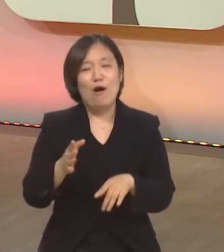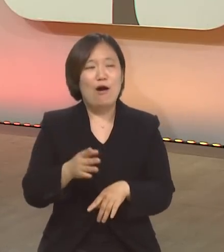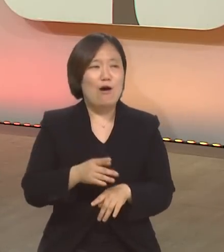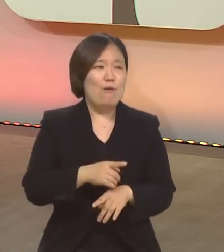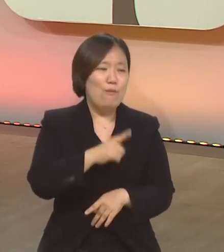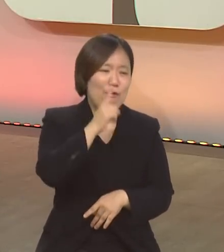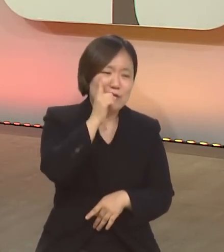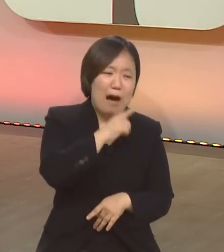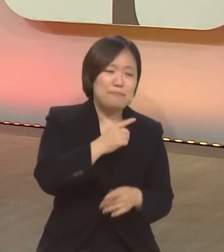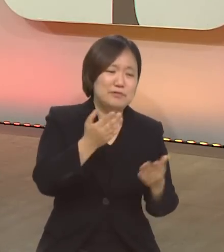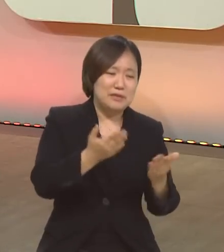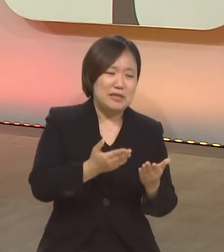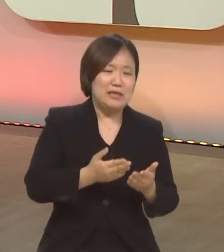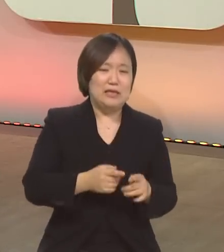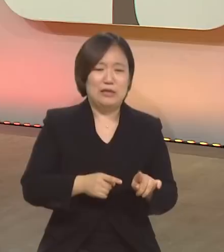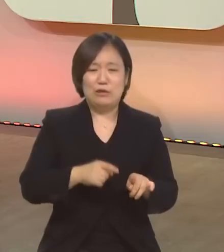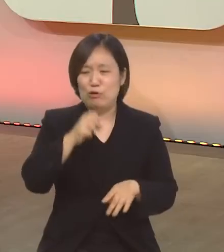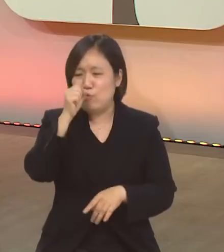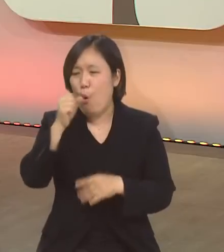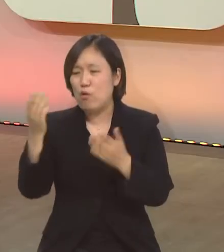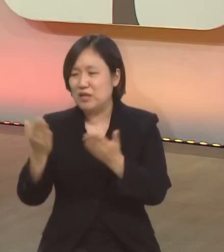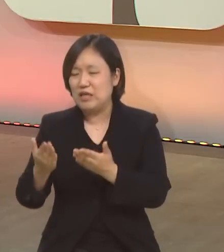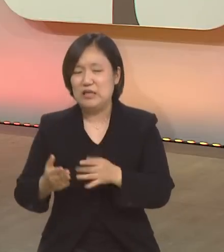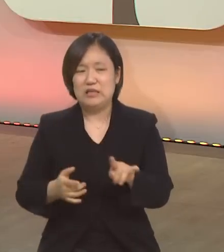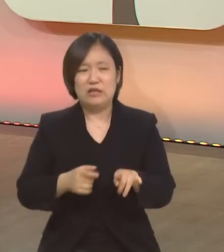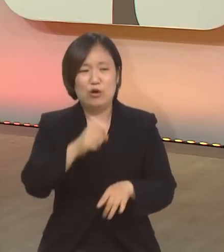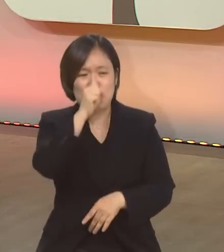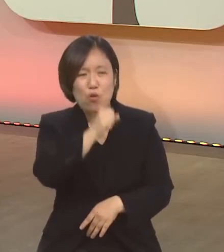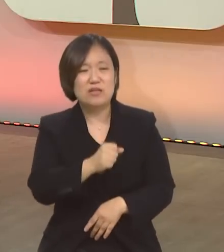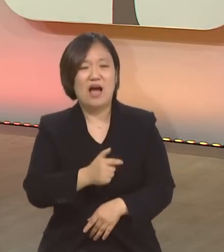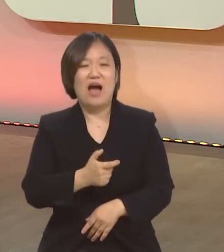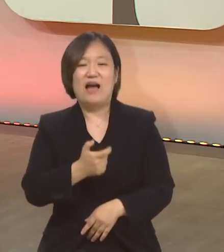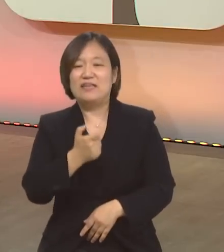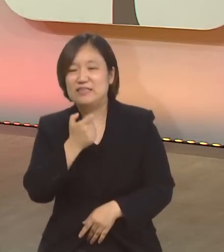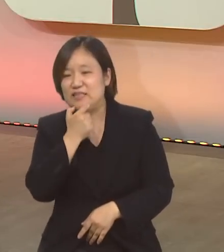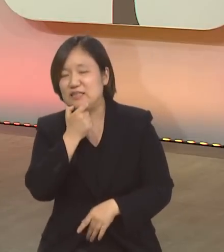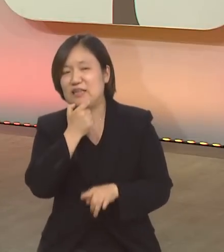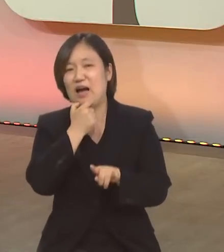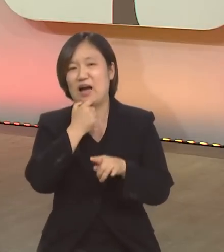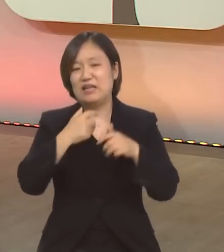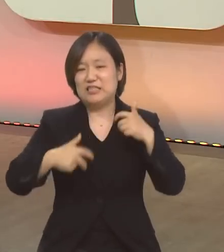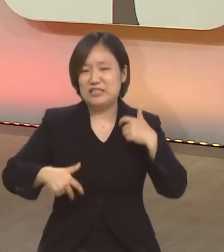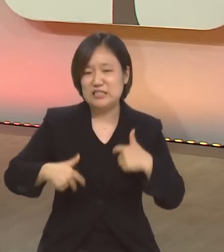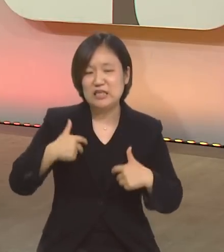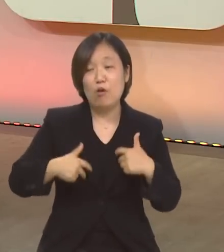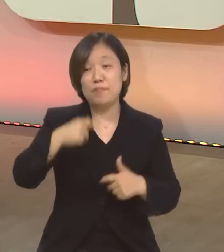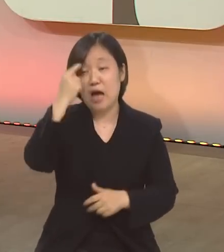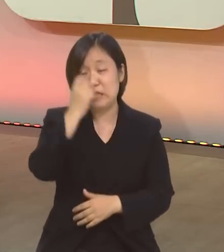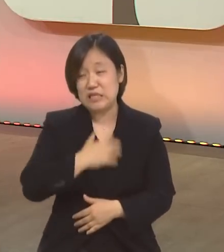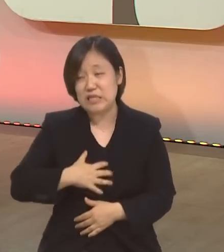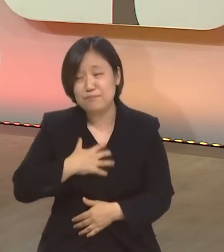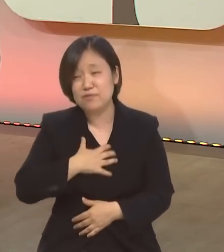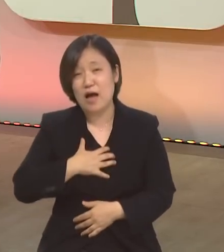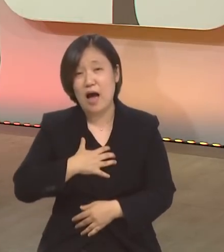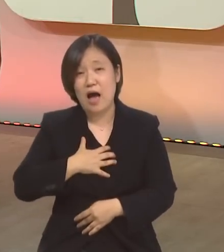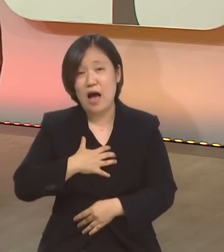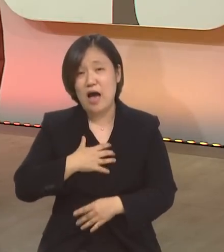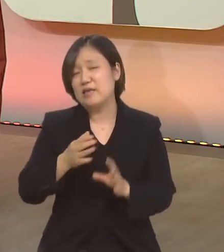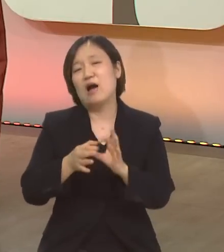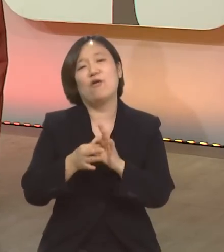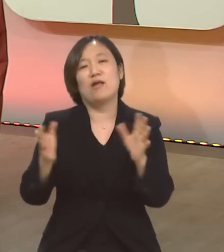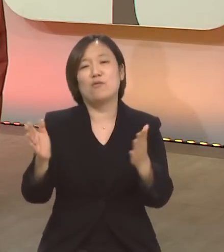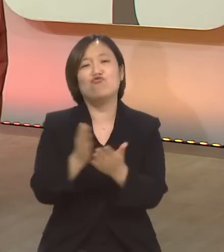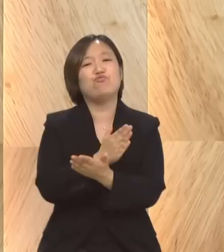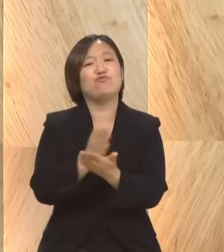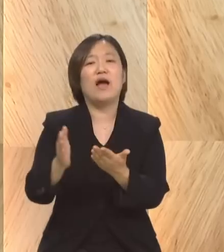일어나는 대로 좋다 싫다 즐겁다 슬프다 그런 마음도 다 비워놓고 오직